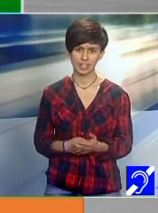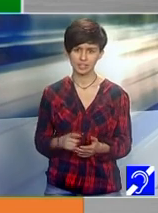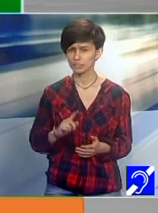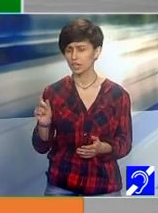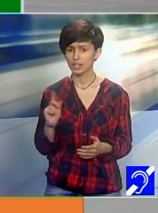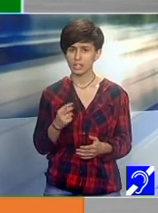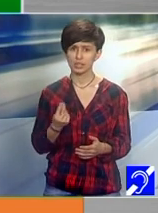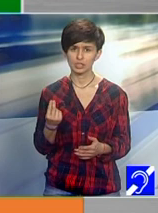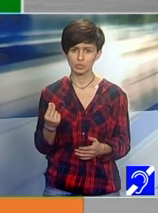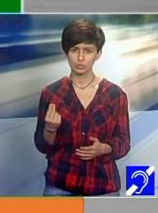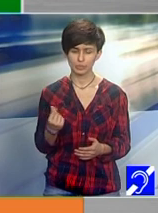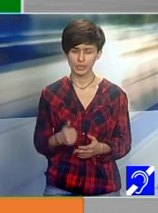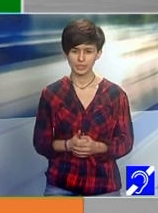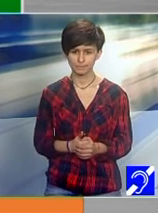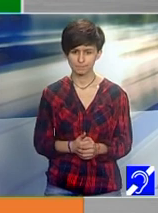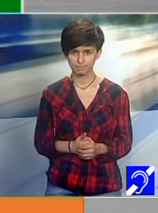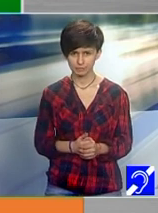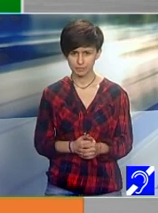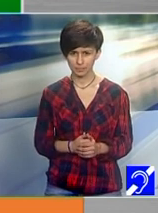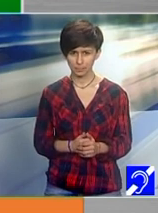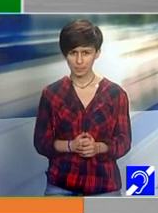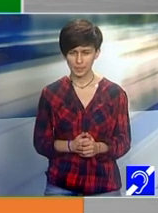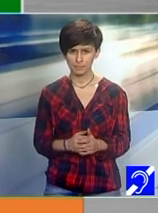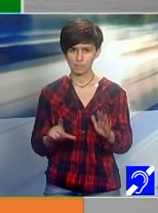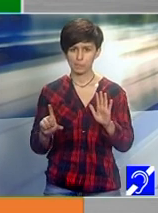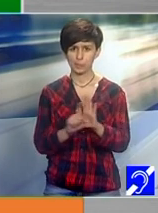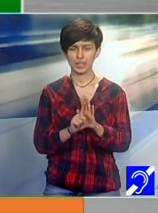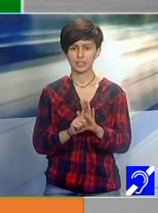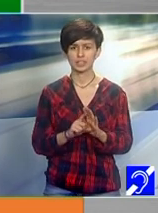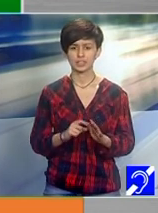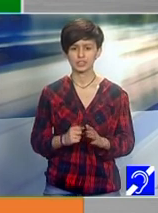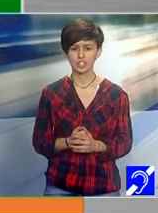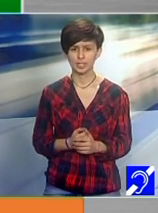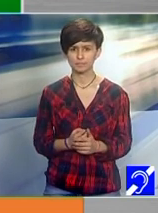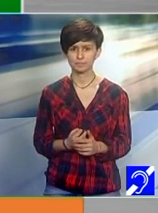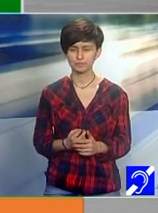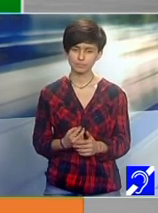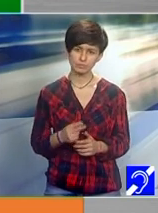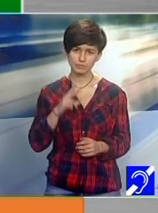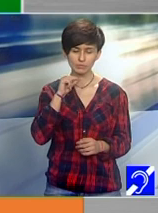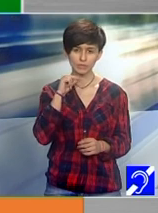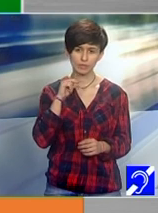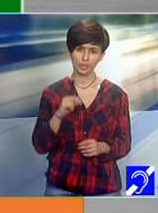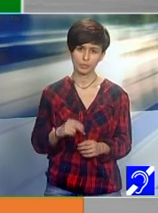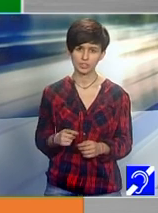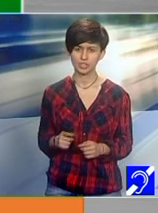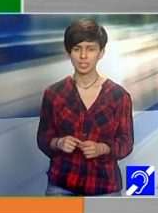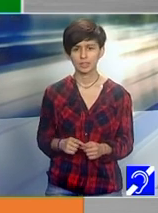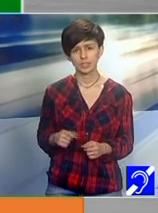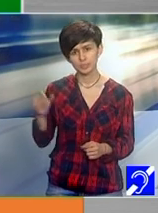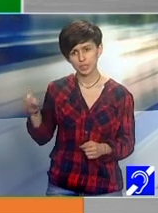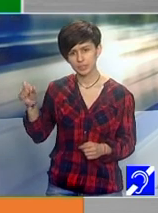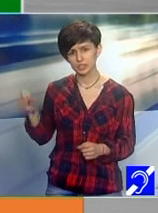siguranță, pentru că legea 284 se referă, dacă vreți, nu numai la personalul din sistemul de